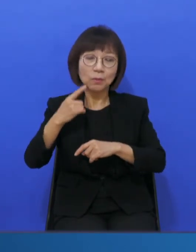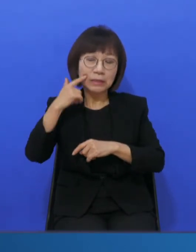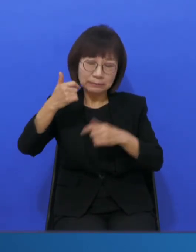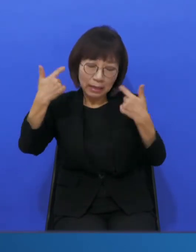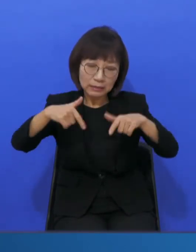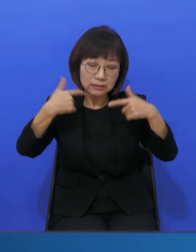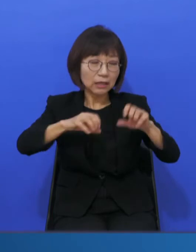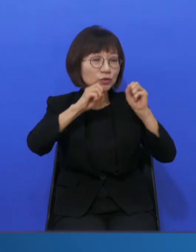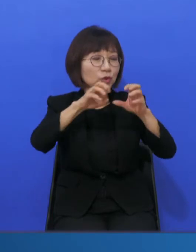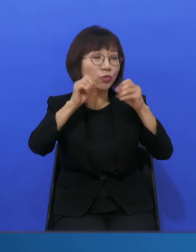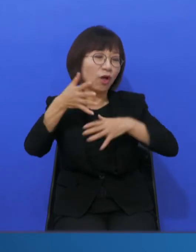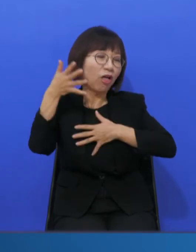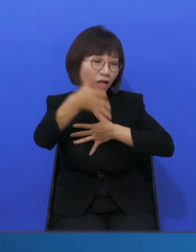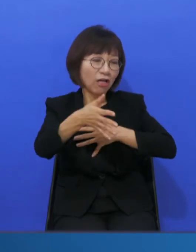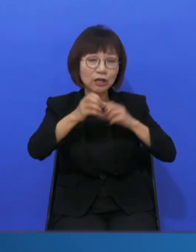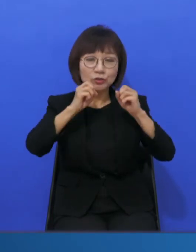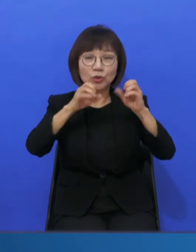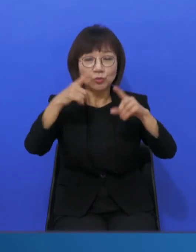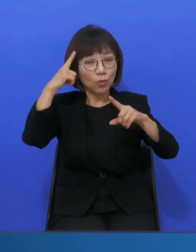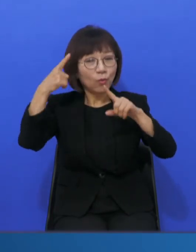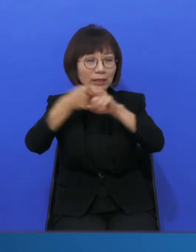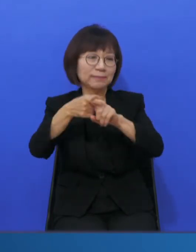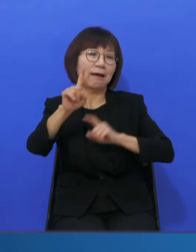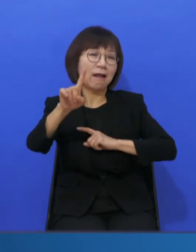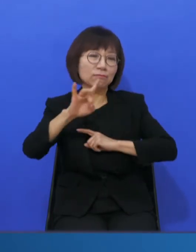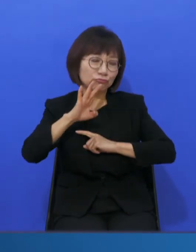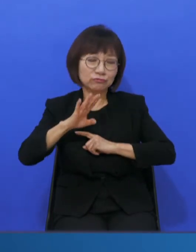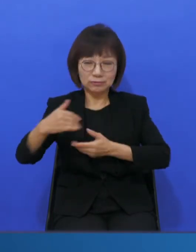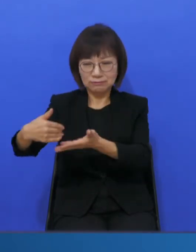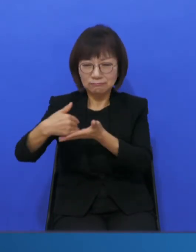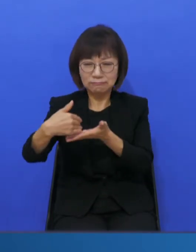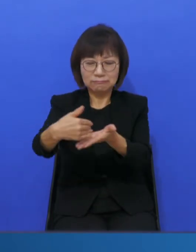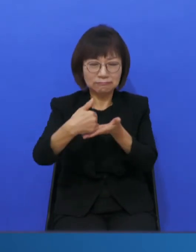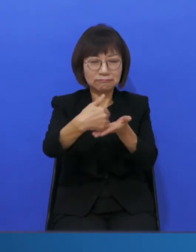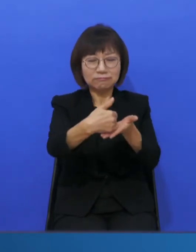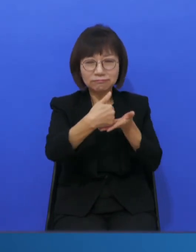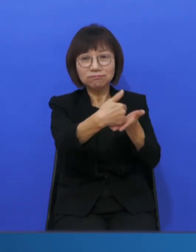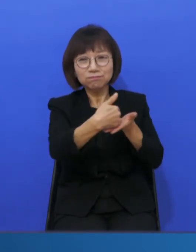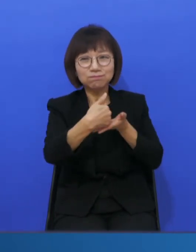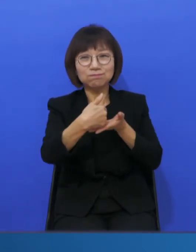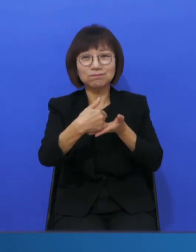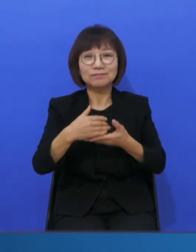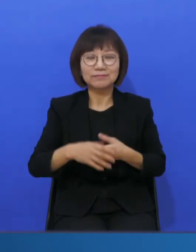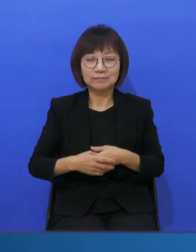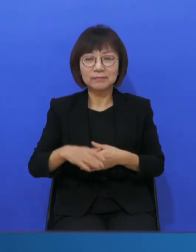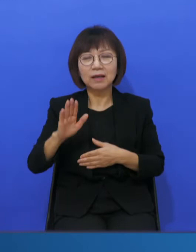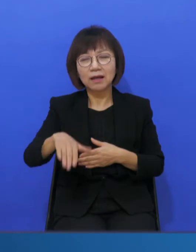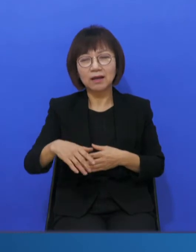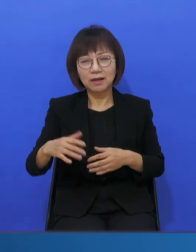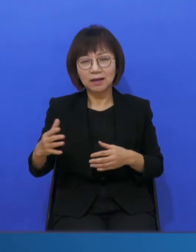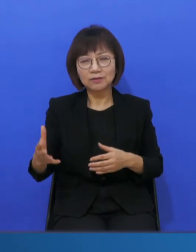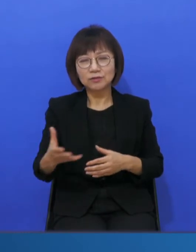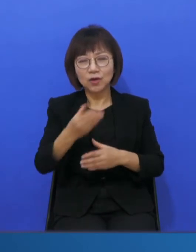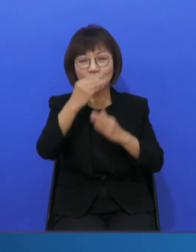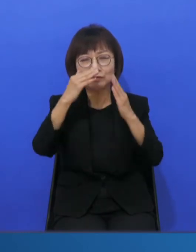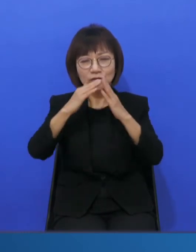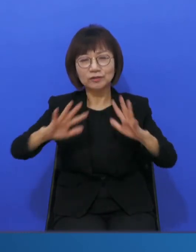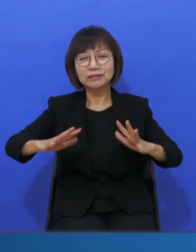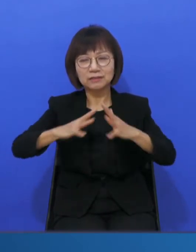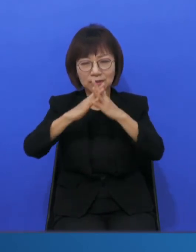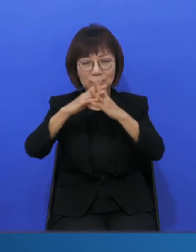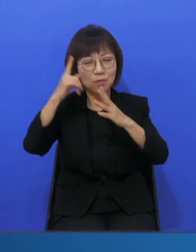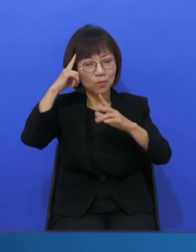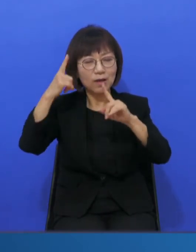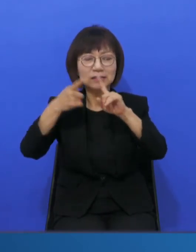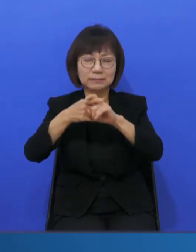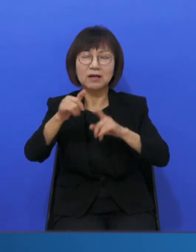our pastor, he's not ever interested in the church constructions, but he's only interested in evangelism." 왜 관심이 없겠습니까? Why am I not interested? 그러나